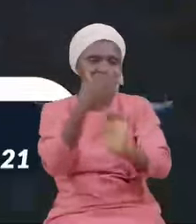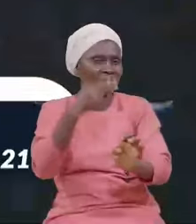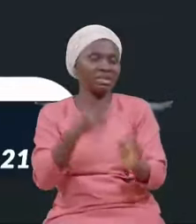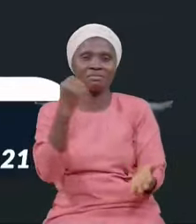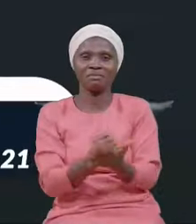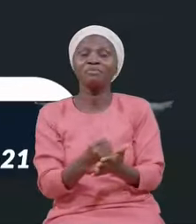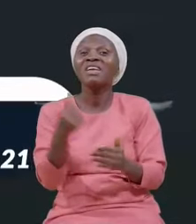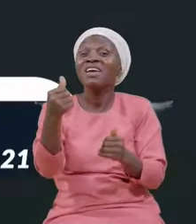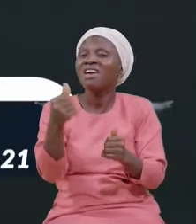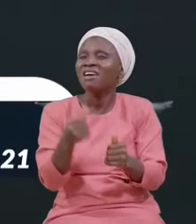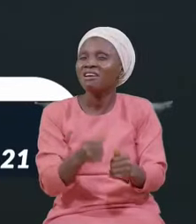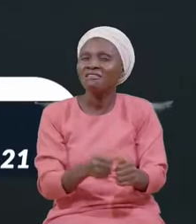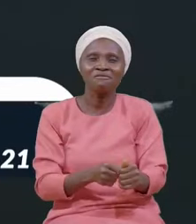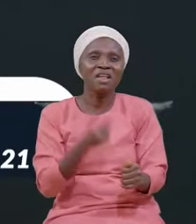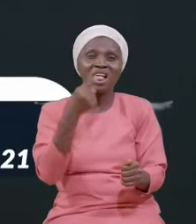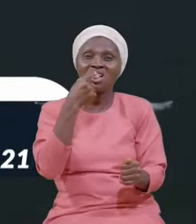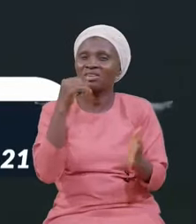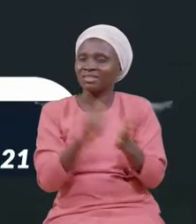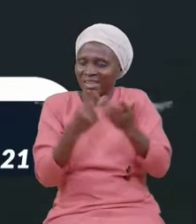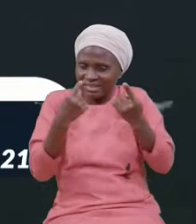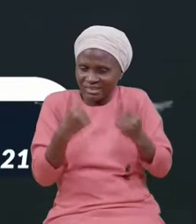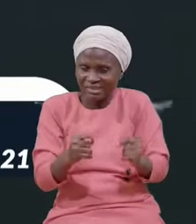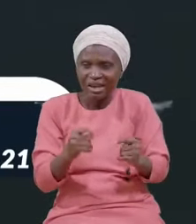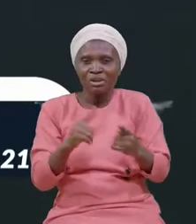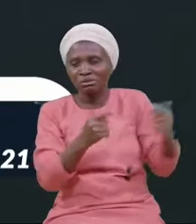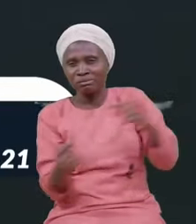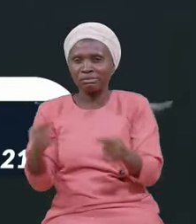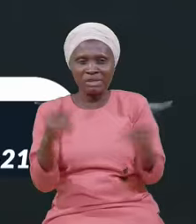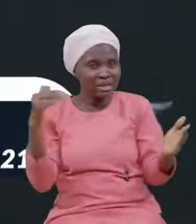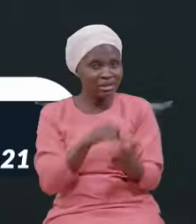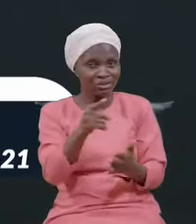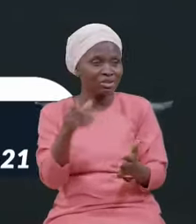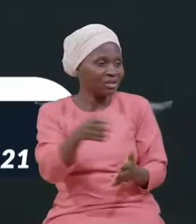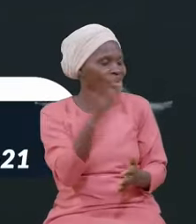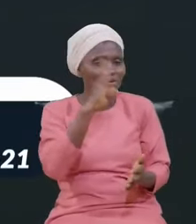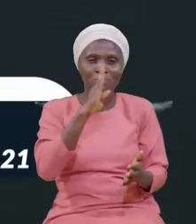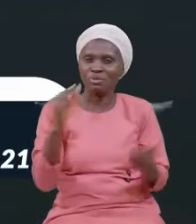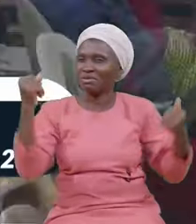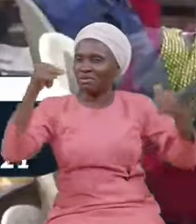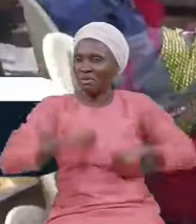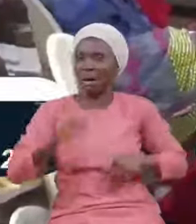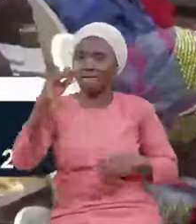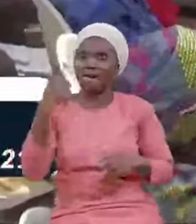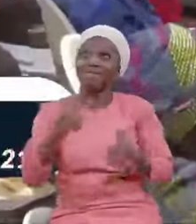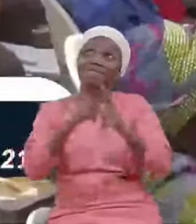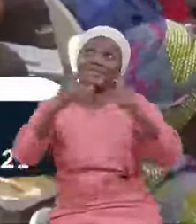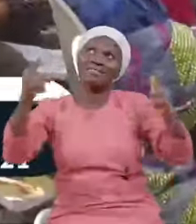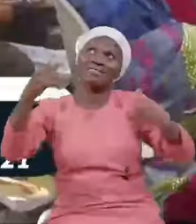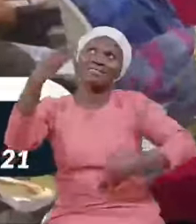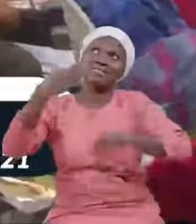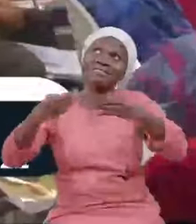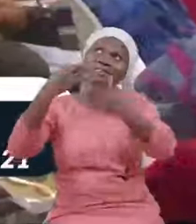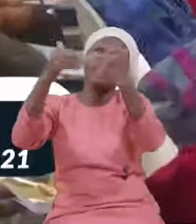Toute langue qui se lèvera contre toi en justice sera condamnée par le grand Dieu du ciel.